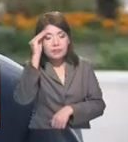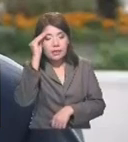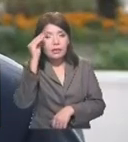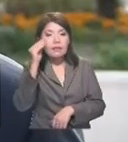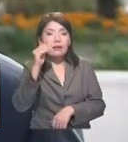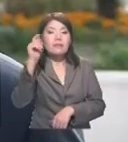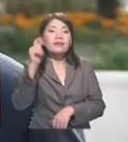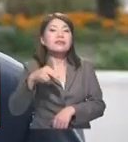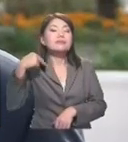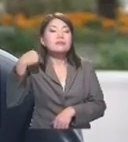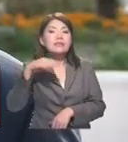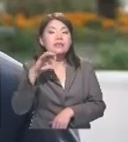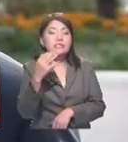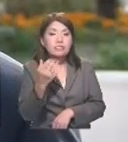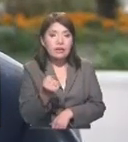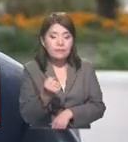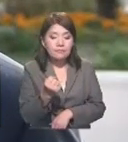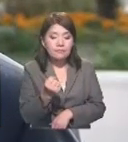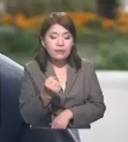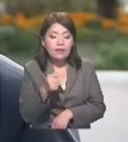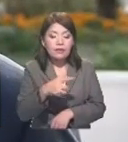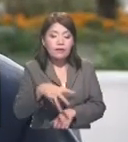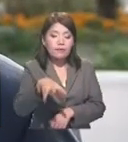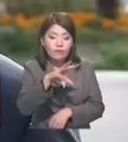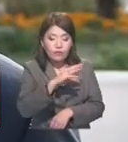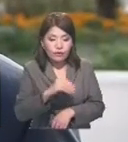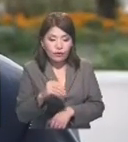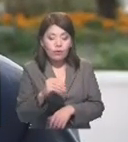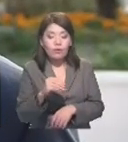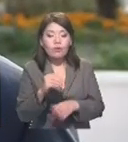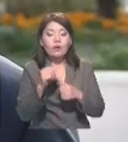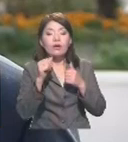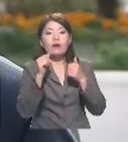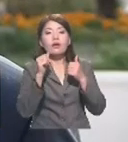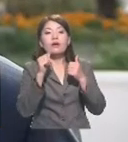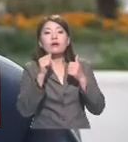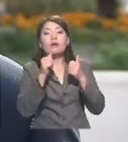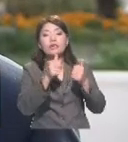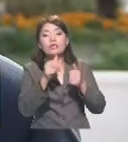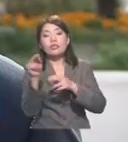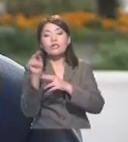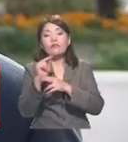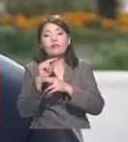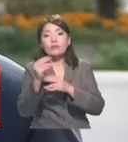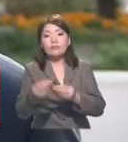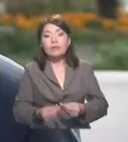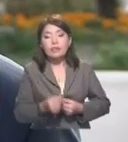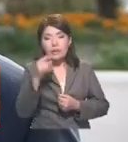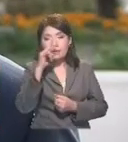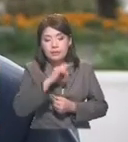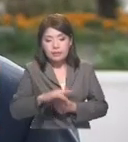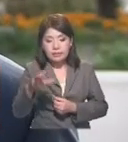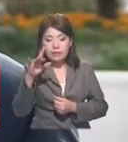президента США, это все, конечно же, вызвано еще и реформами, которые проводит Казахстан,